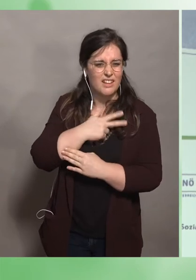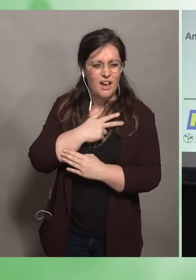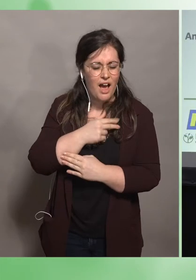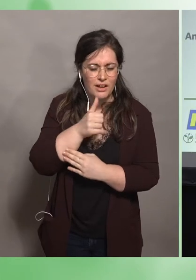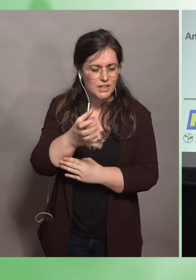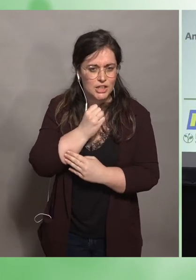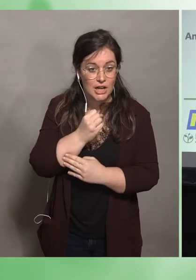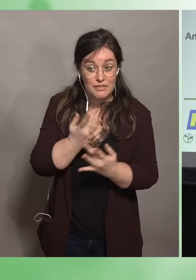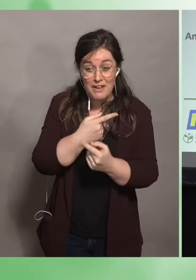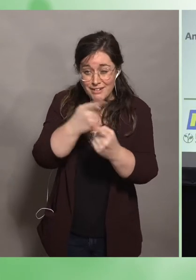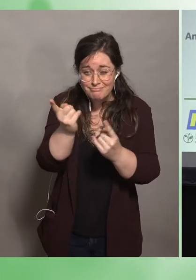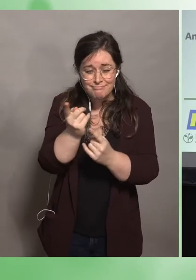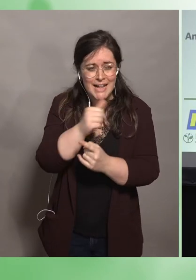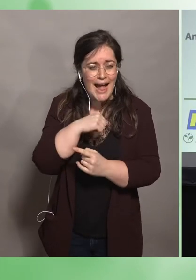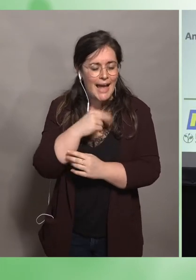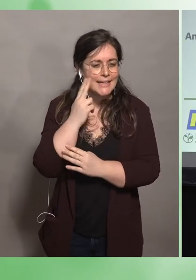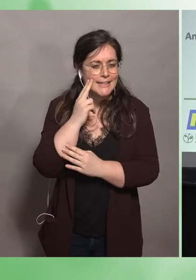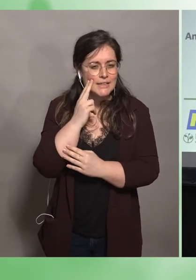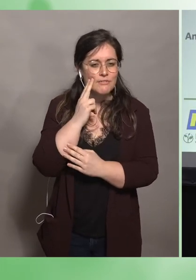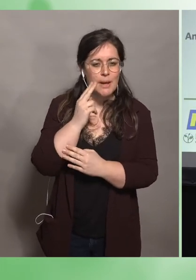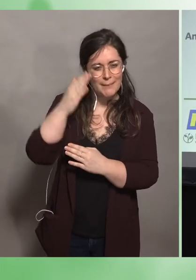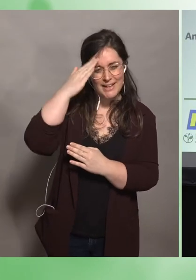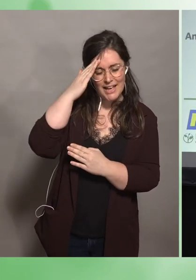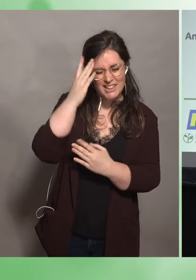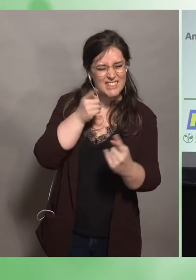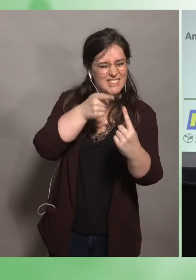kennen Sie das aus Ihren Unternehmen, dass Sie sich Ziele setzen und alle sagen,